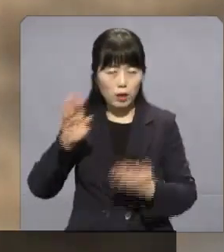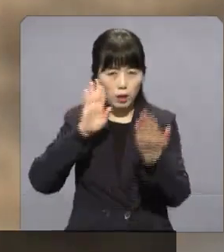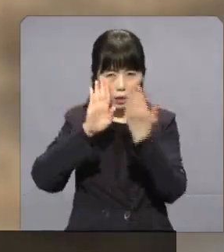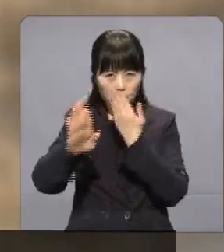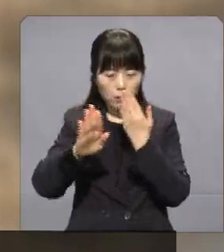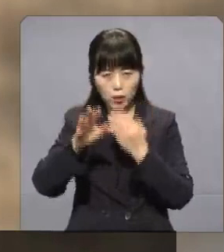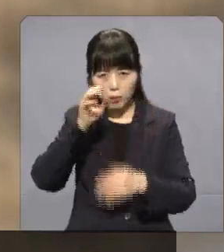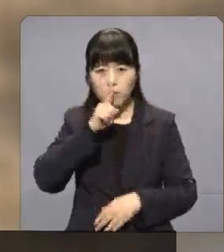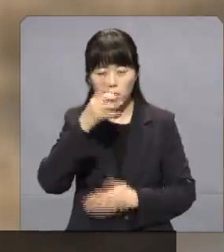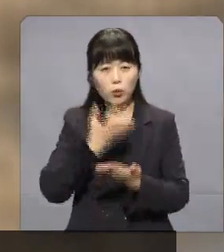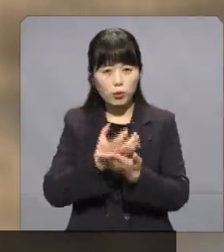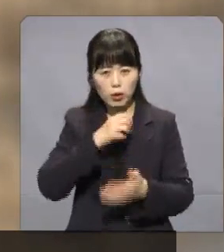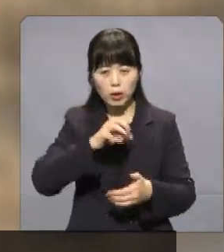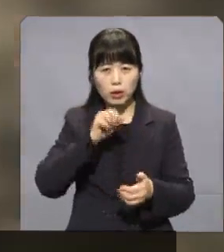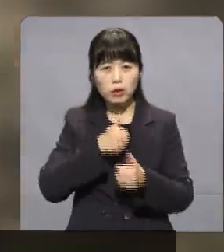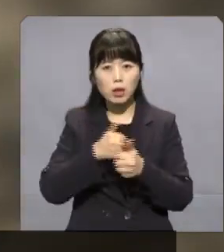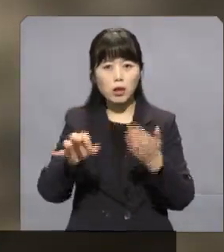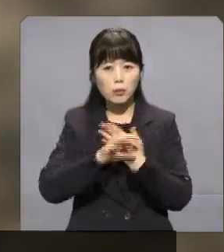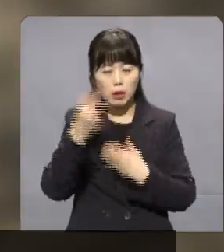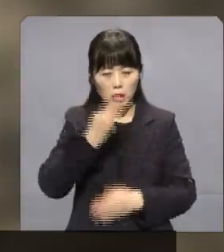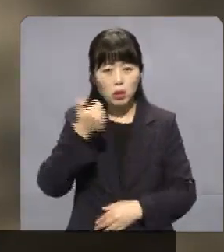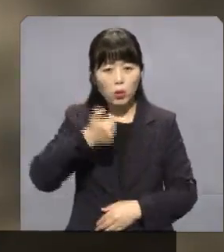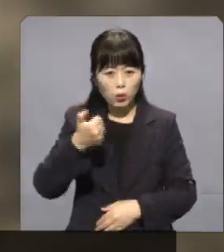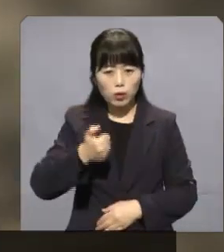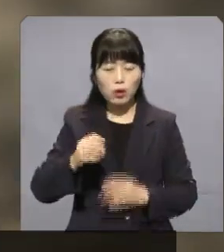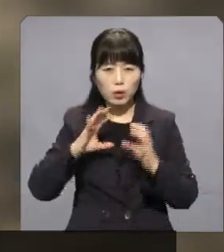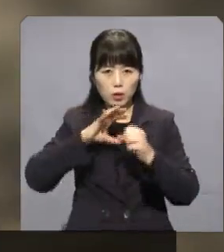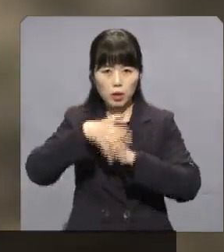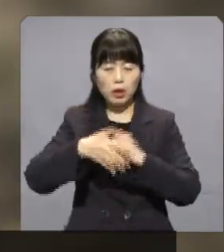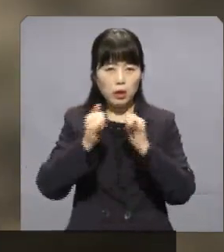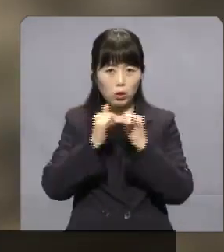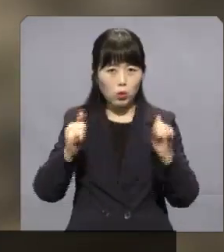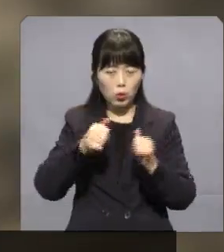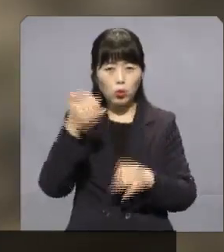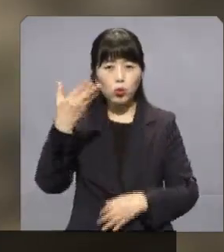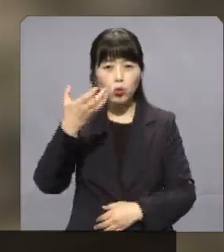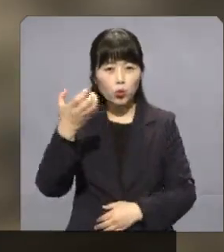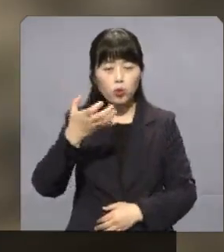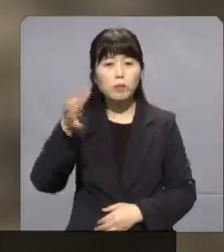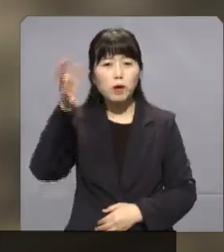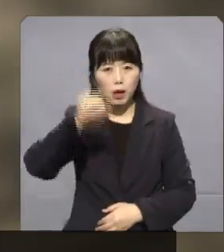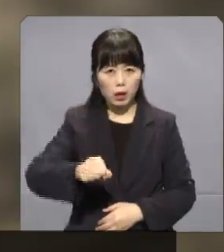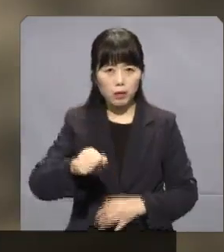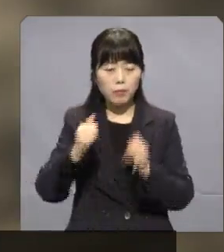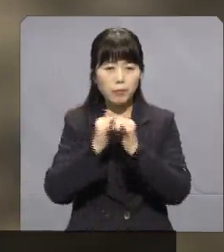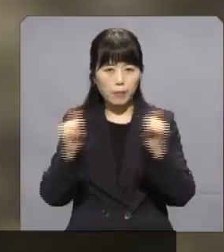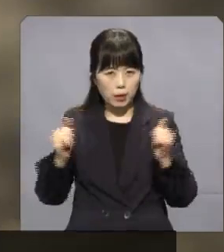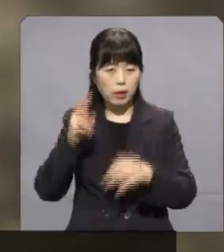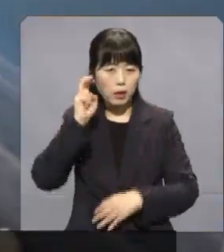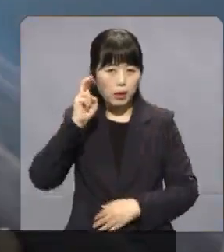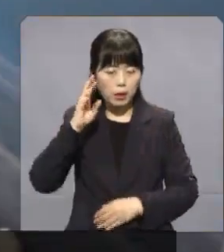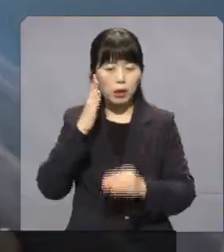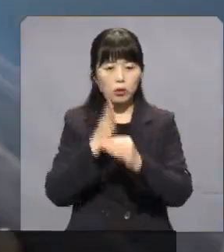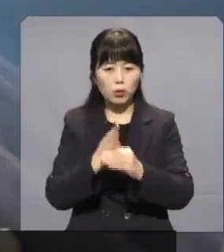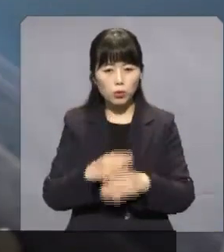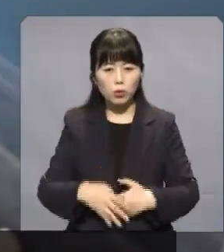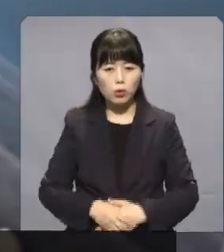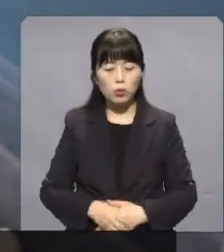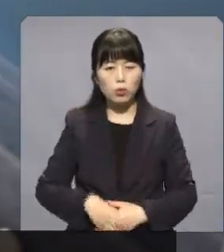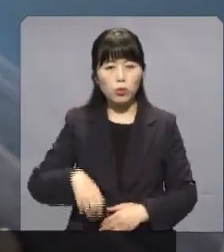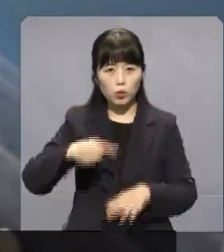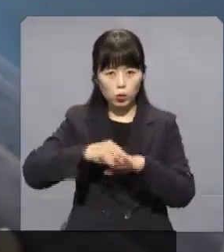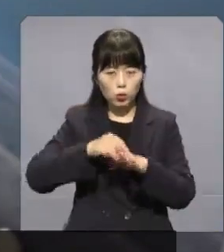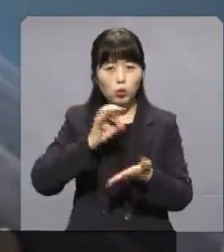세계인구전망보고서에 따르면 2050년경 세계인구는 약 90억 명에 이를 전망이라고 합니다. 육류